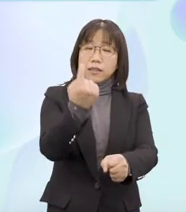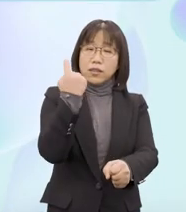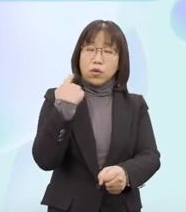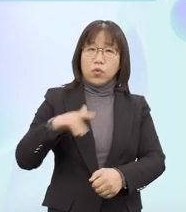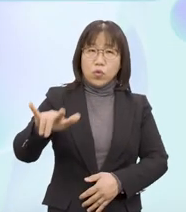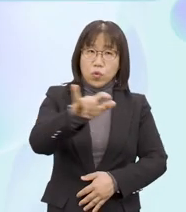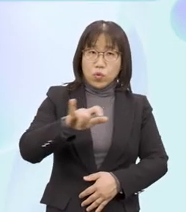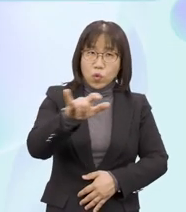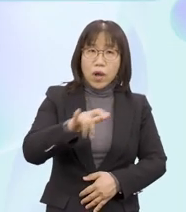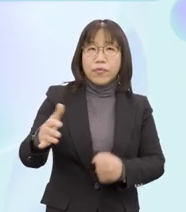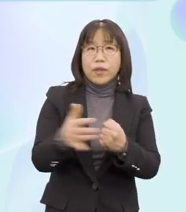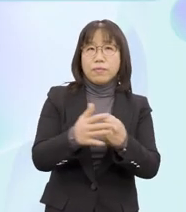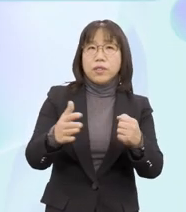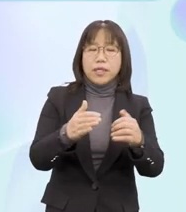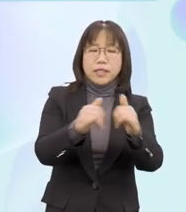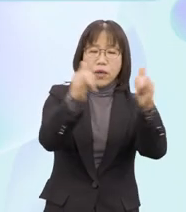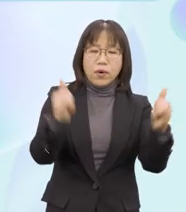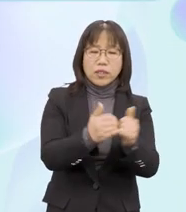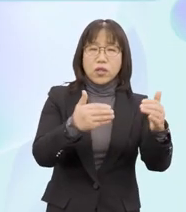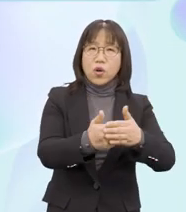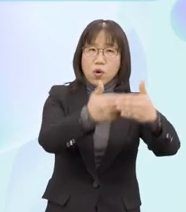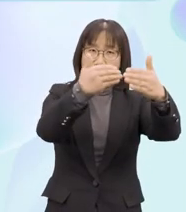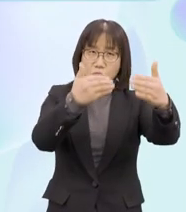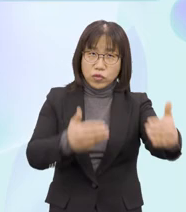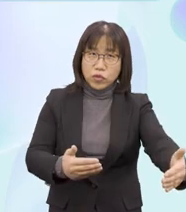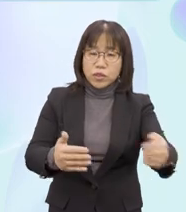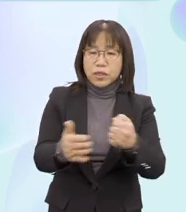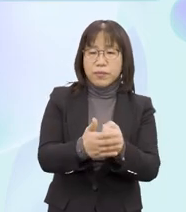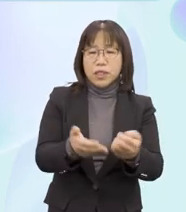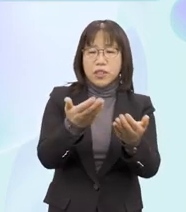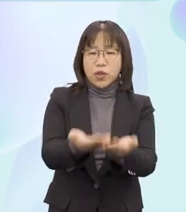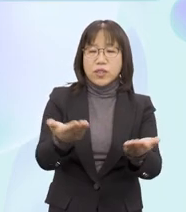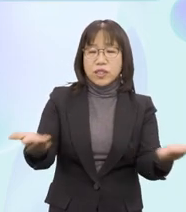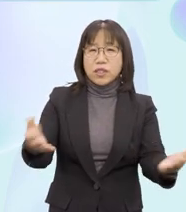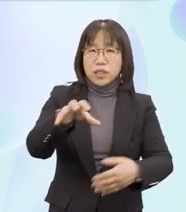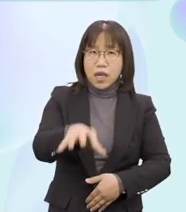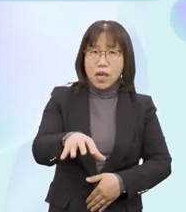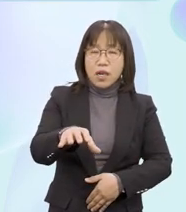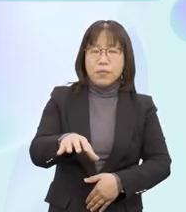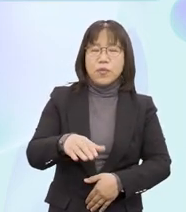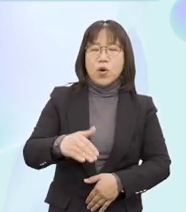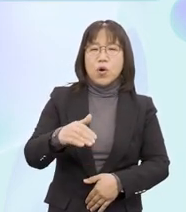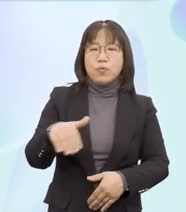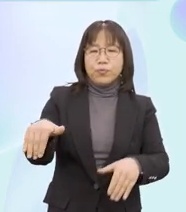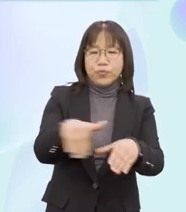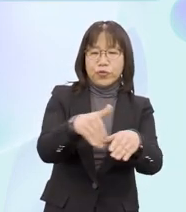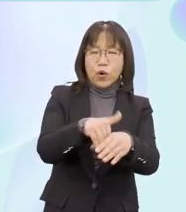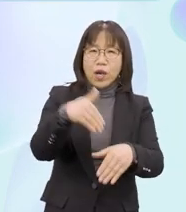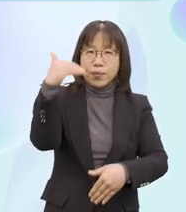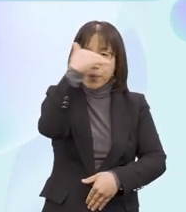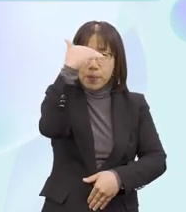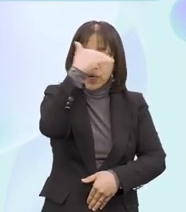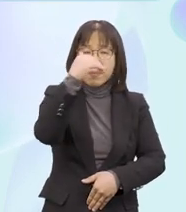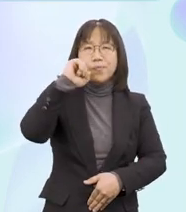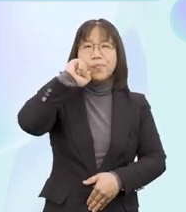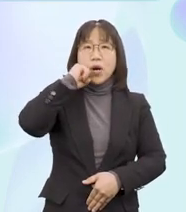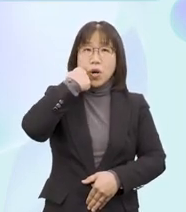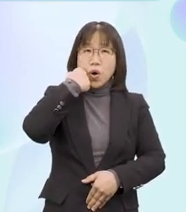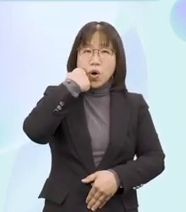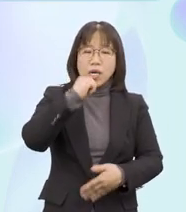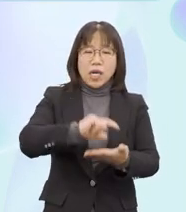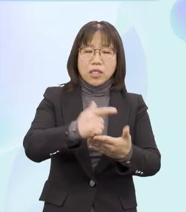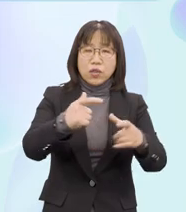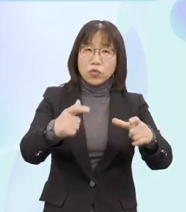5 5 지난해 코로나 1 그로 인한 사회적 거리두기 로 인해 전시장을 찾는 다거나 문화 강좌를 수강하기